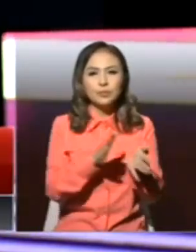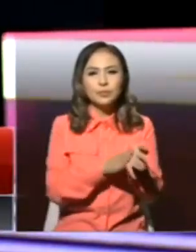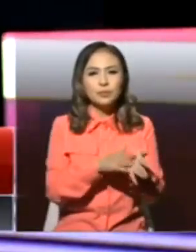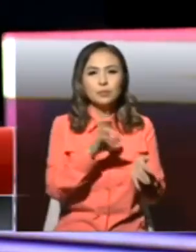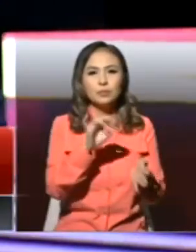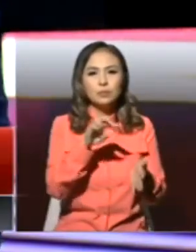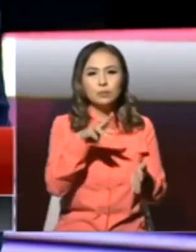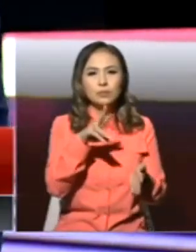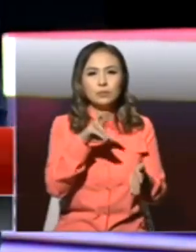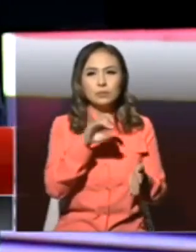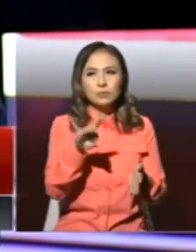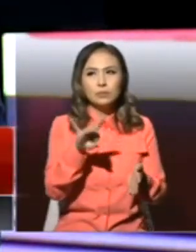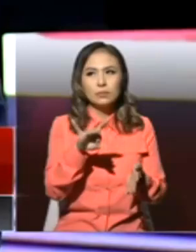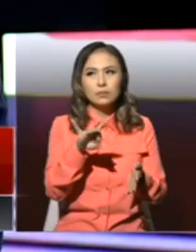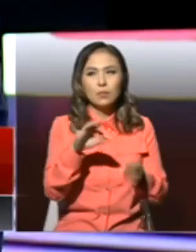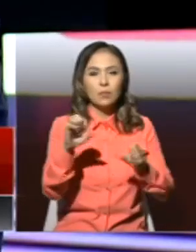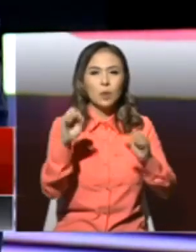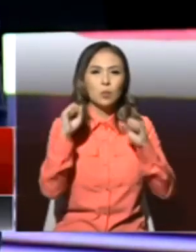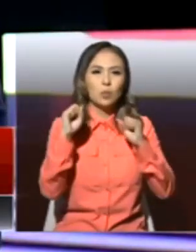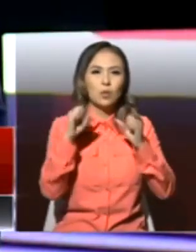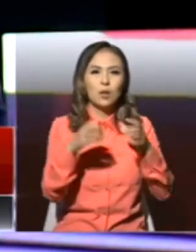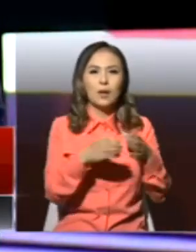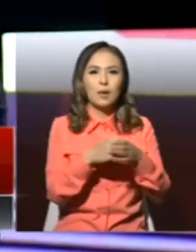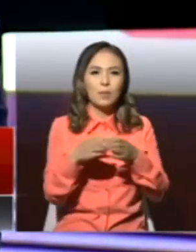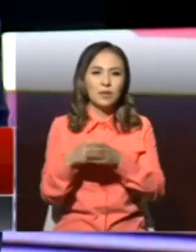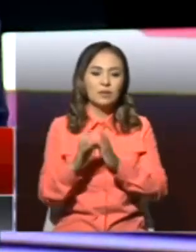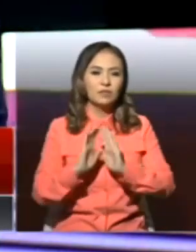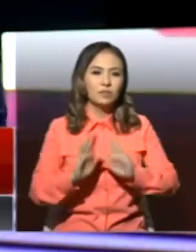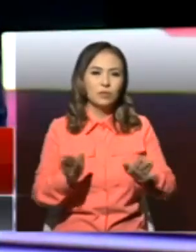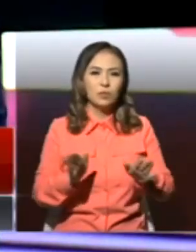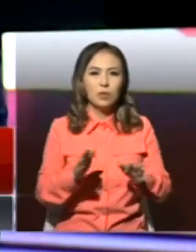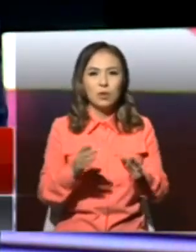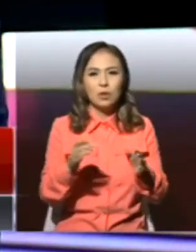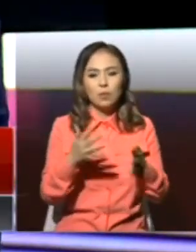компаниялар көбінесе спорттық командалар біздің көбінесе футболды